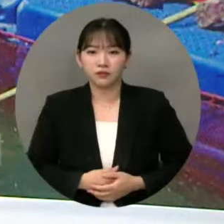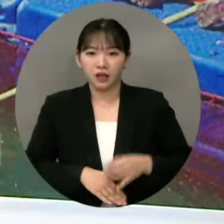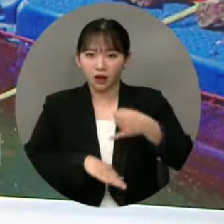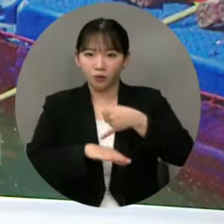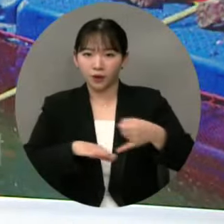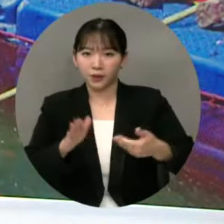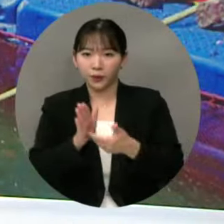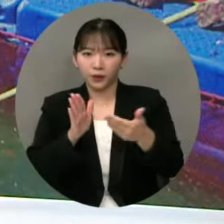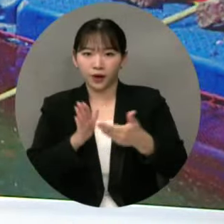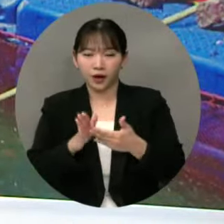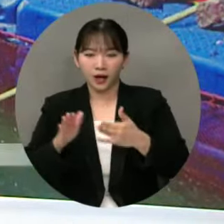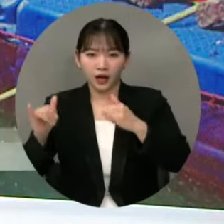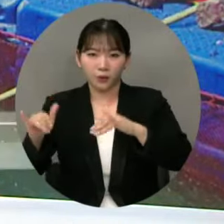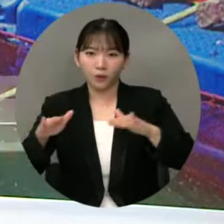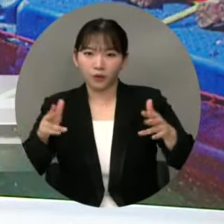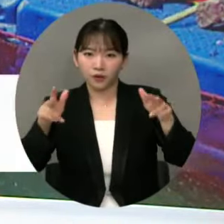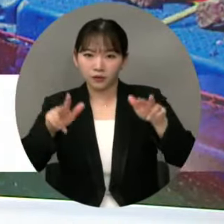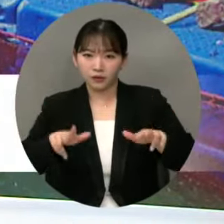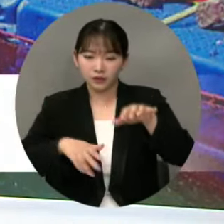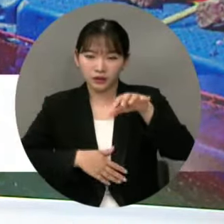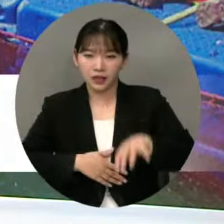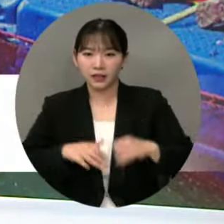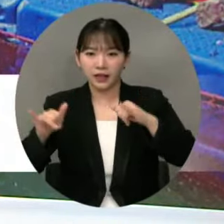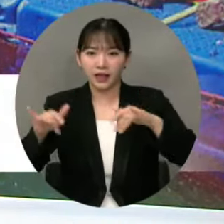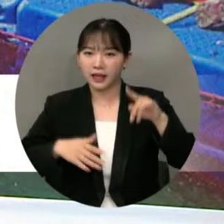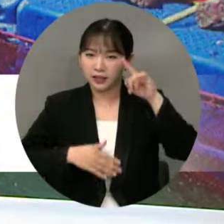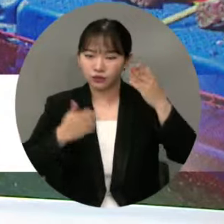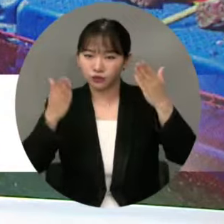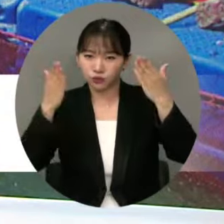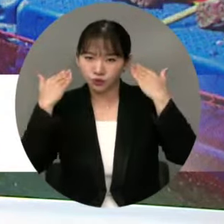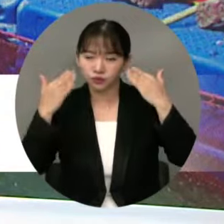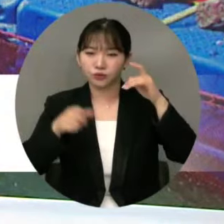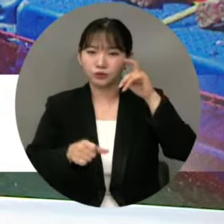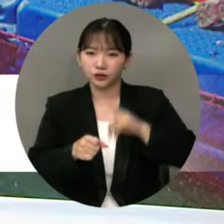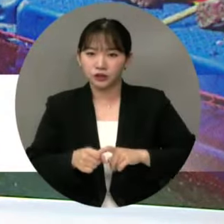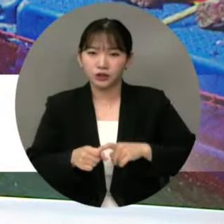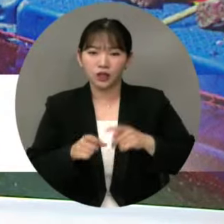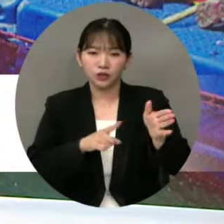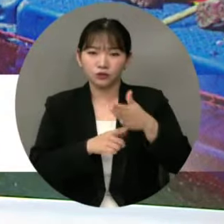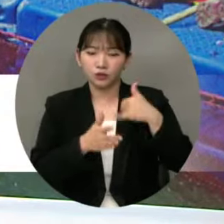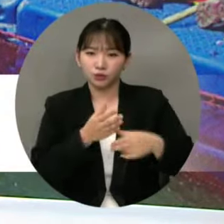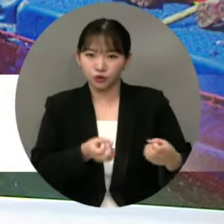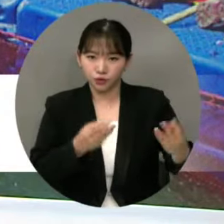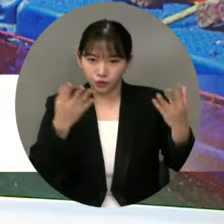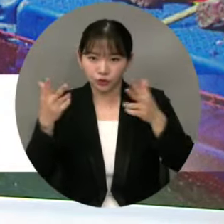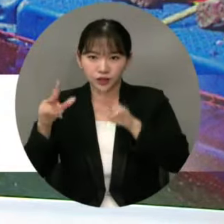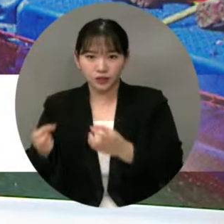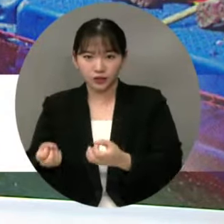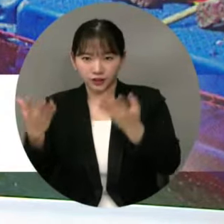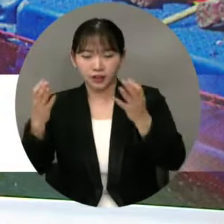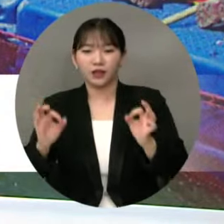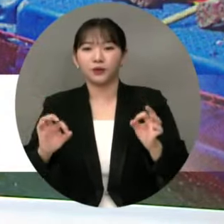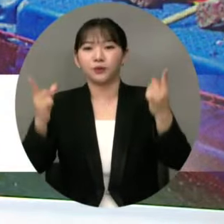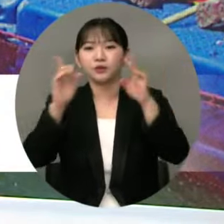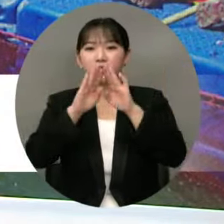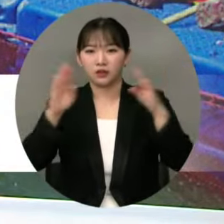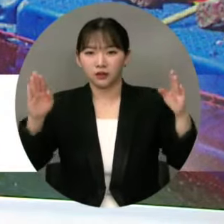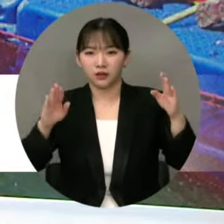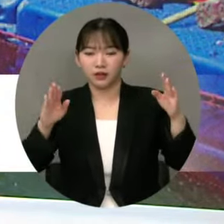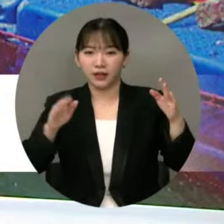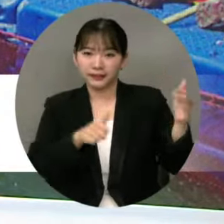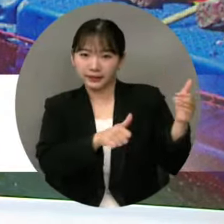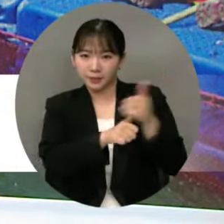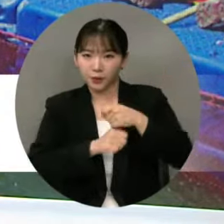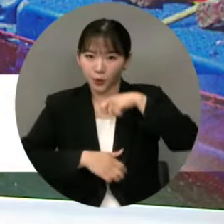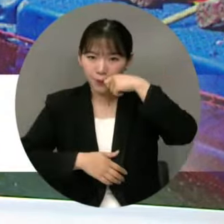완두 해변공원 일원에서 해양 치유를 수제로 한 수산물 축제와 정원 페스티벌이 동시에 개막했습니다 잡고